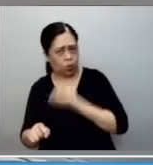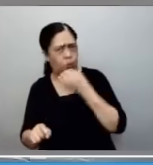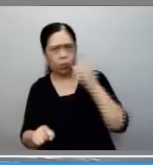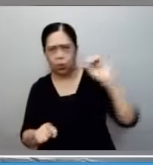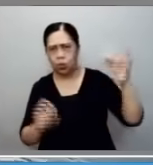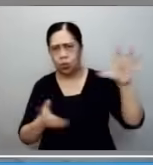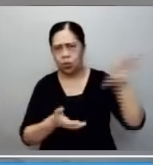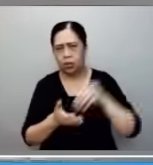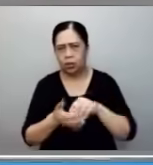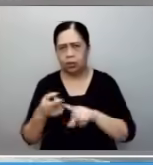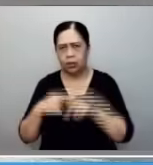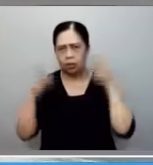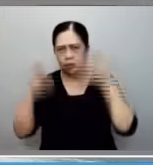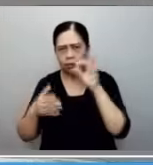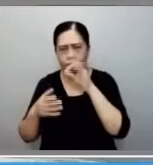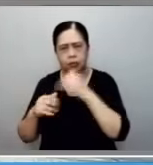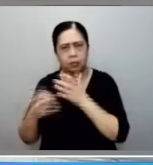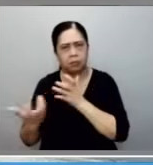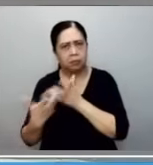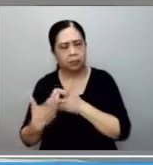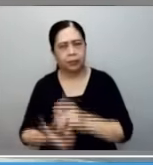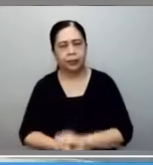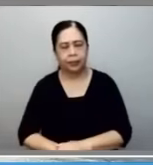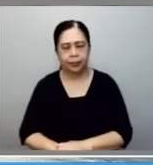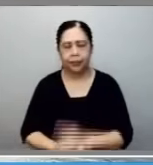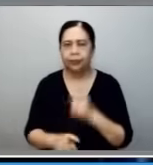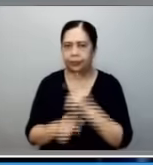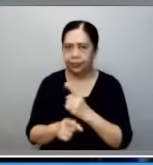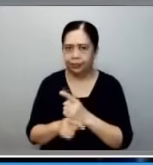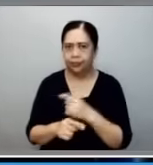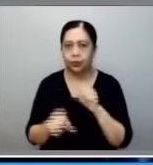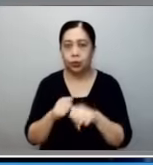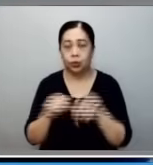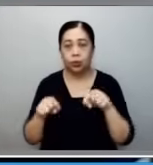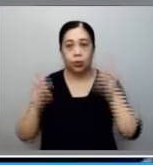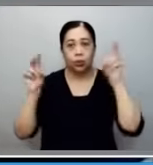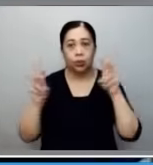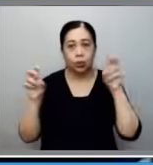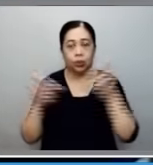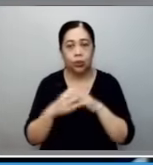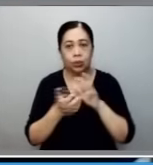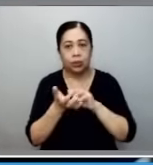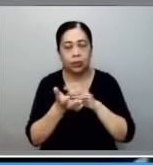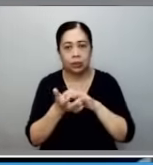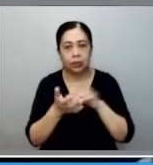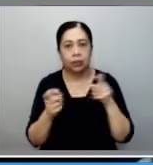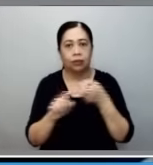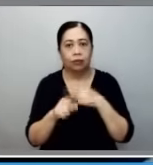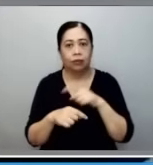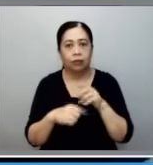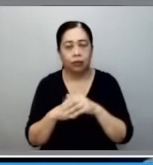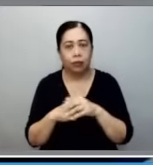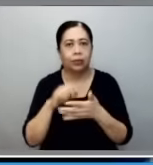na nakabase para sa mga Pilipino? Yes, tama po kayo, Sir Rafi. So ito pong tinatawag natin calculation na iba, base po din sa